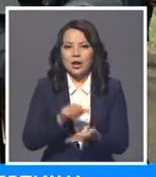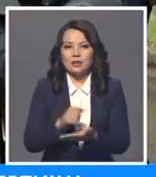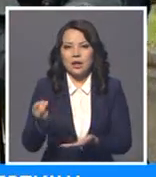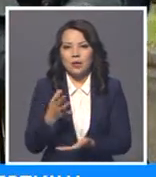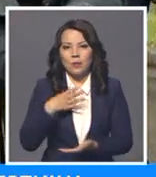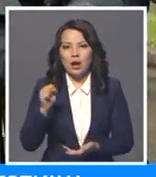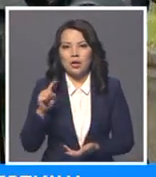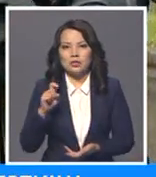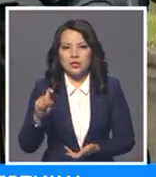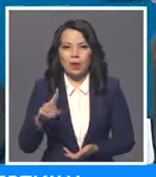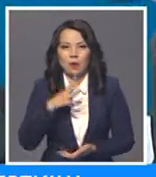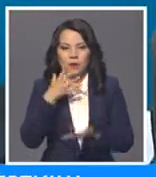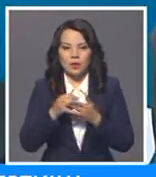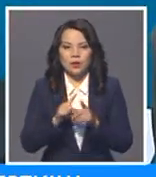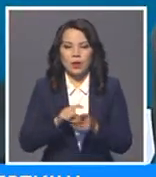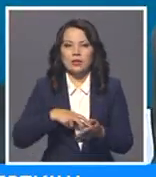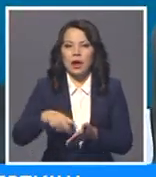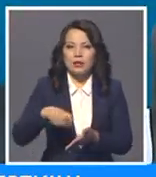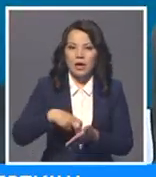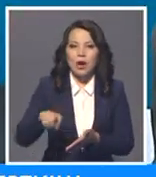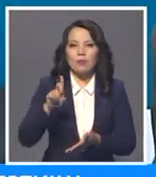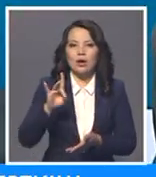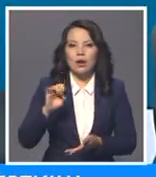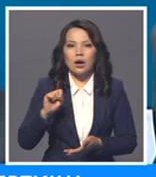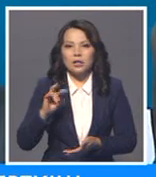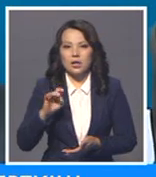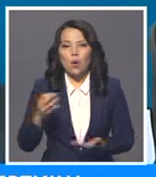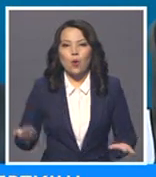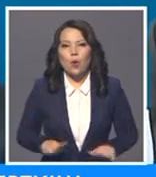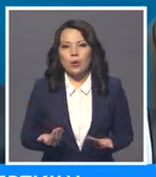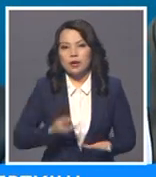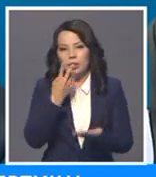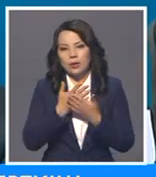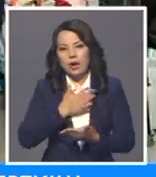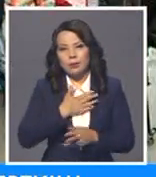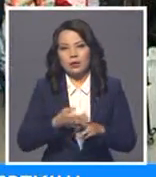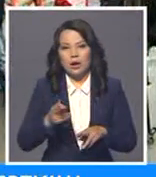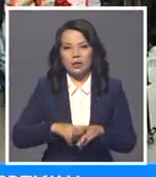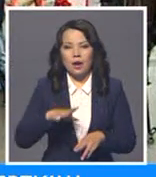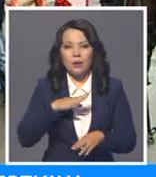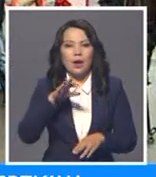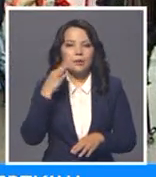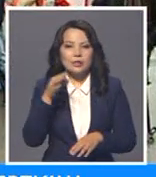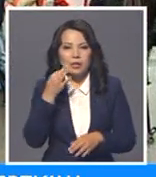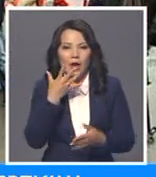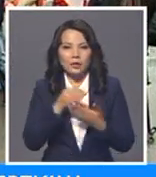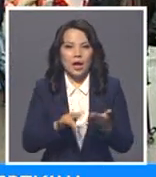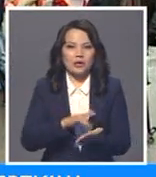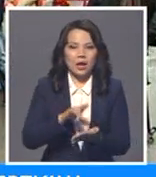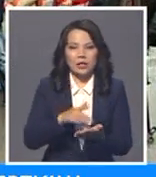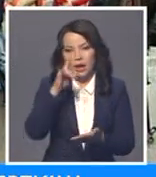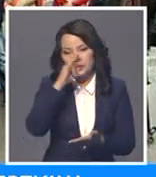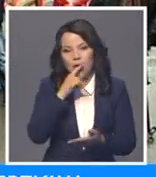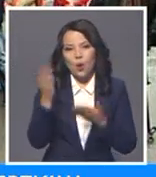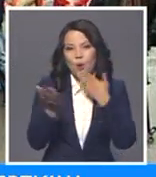Әзиз Несиннің ахиреттен келген хаттары, Бронислав Нушичтің «Менің өмір баяным», Лау Шенің «Мысықтар қаласын» қазақ оқырмандары